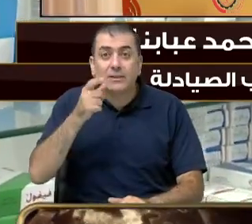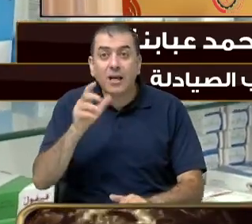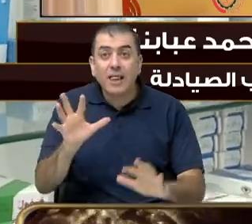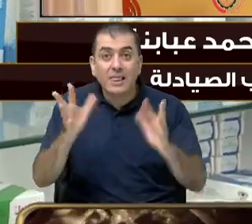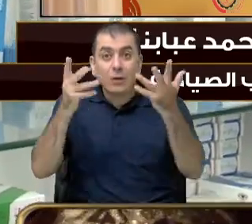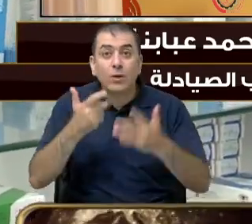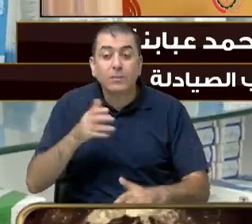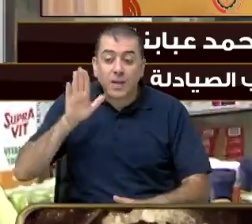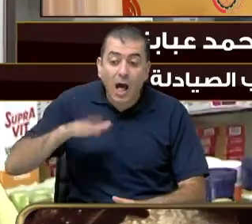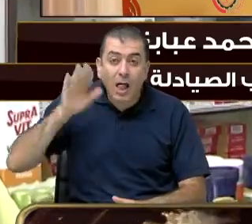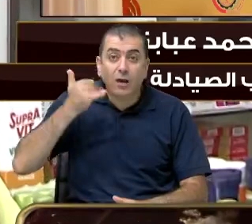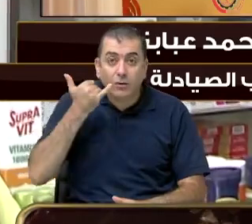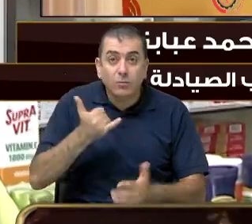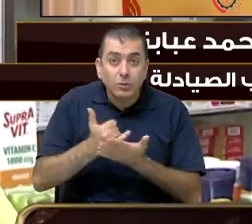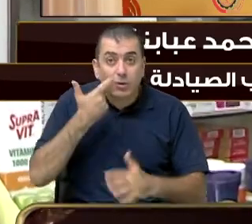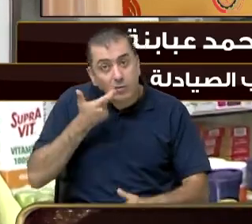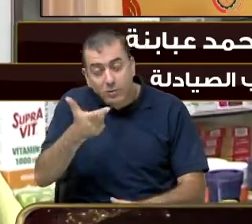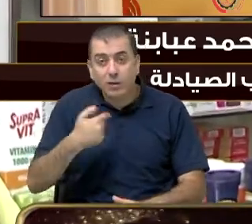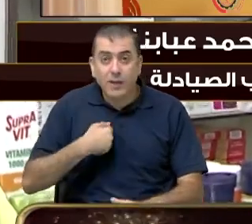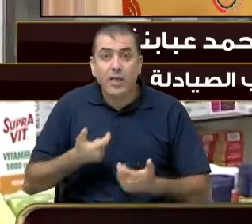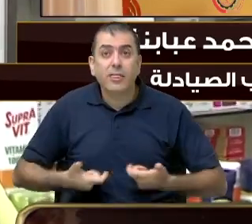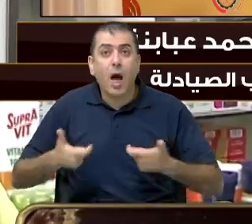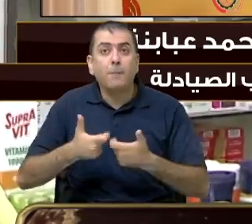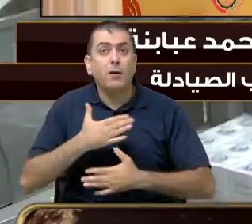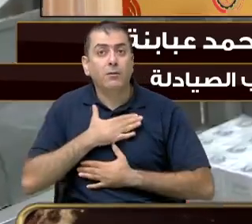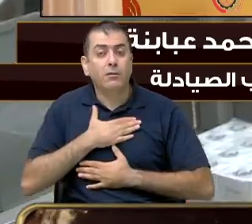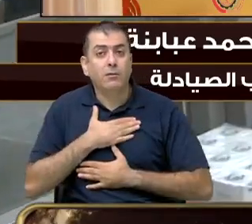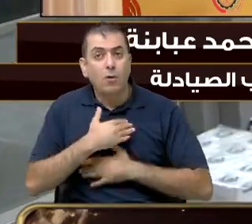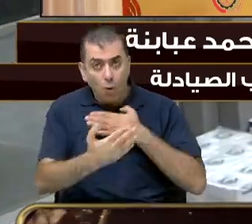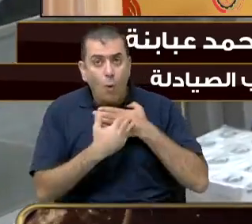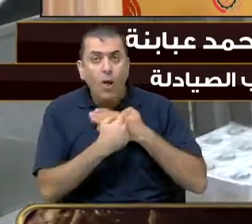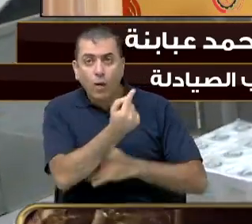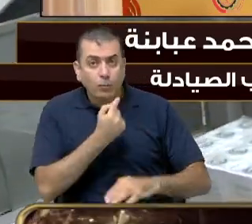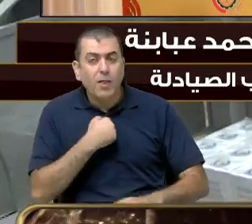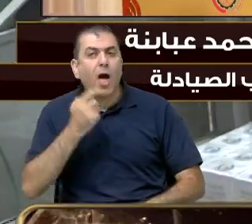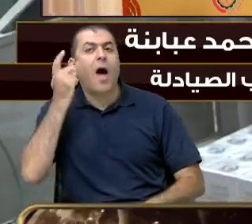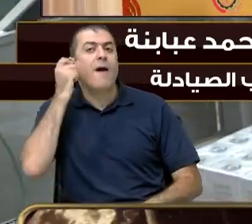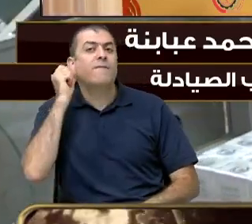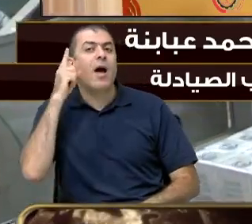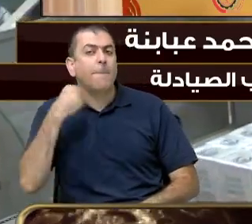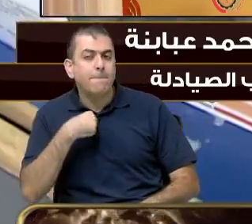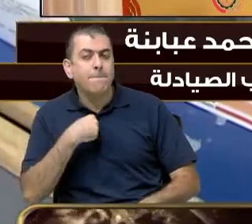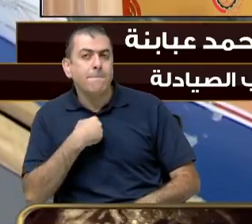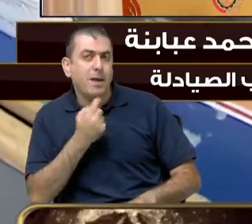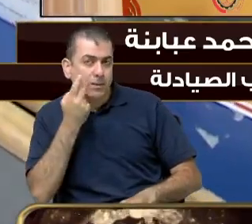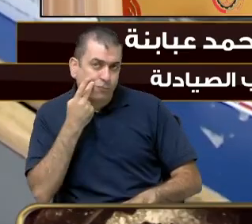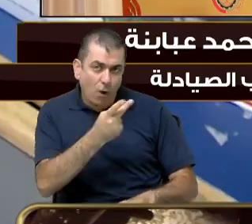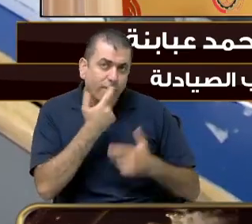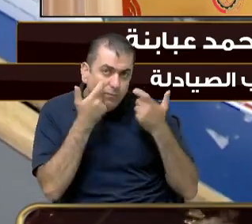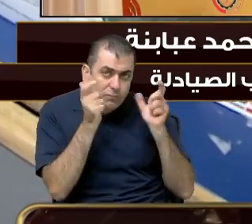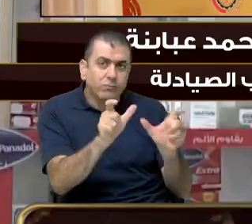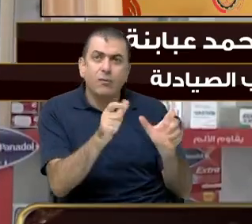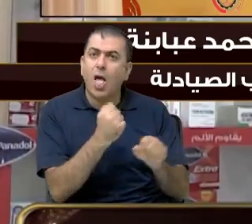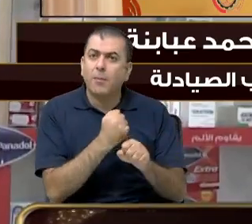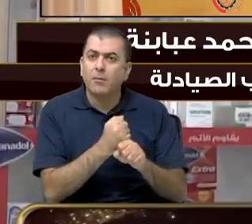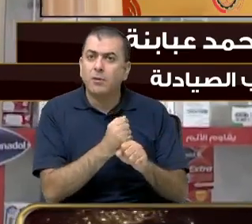الصيادلة وتكون عنصر أساسي في وضع هذه التعليمات. بنفس الوقت يجب أن يكون هناك ضوابط تحافظ على حق